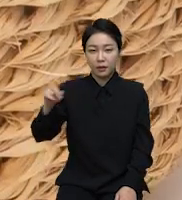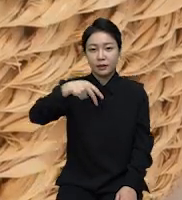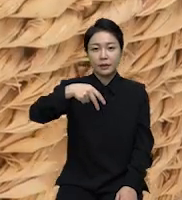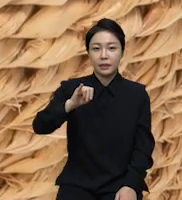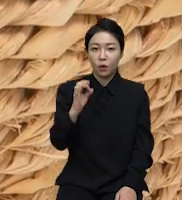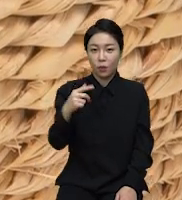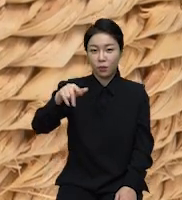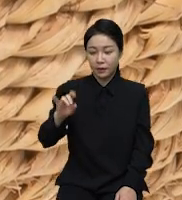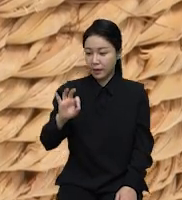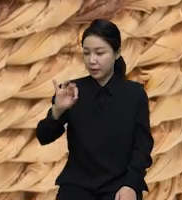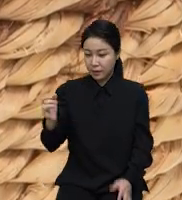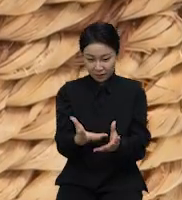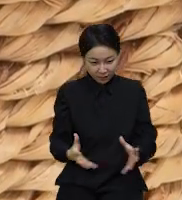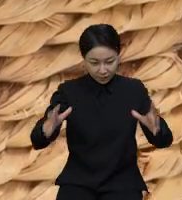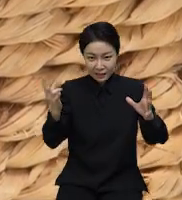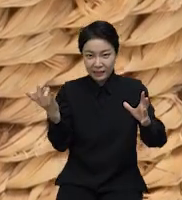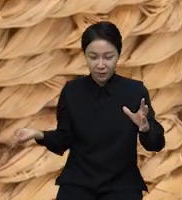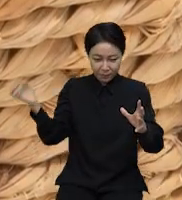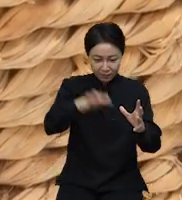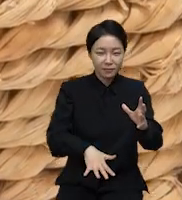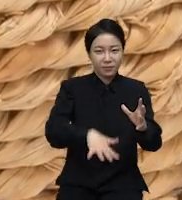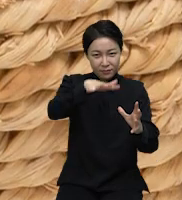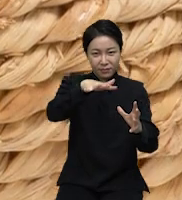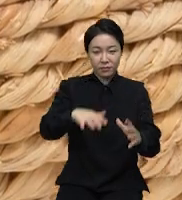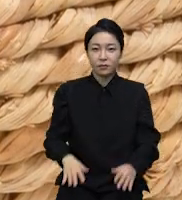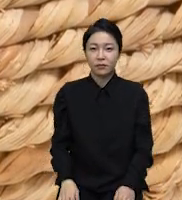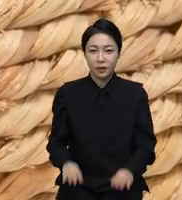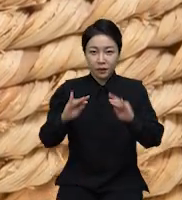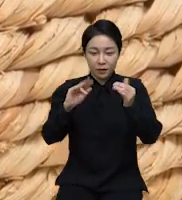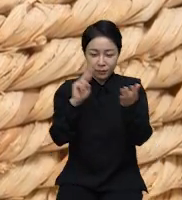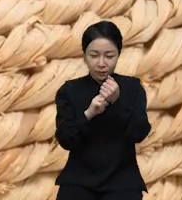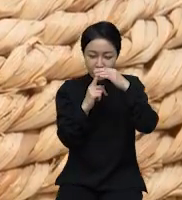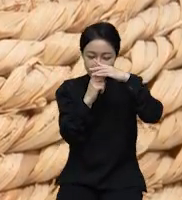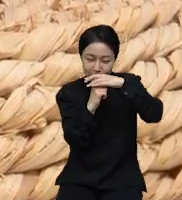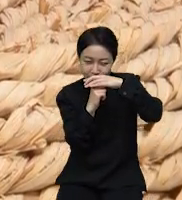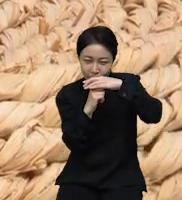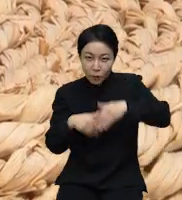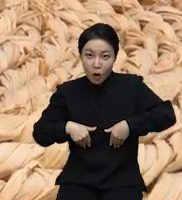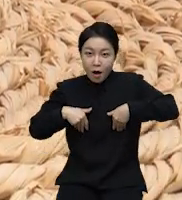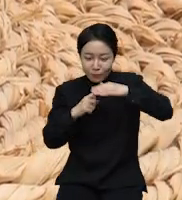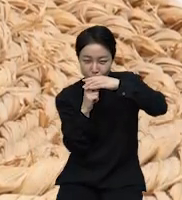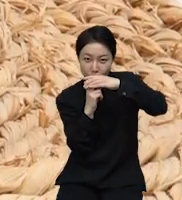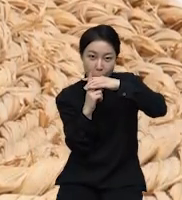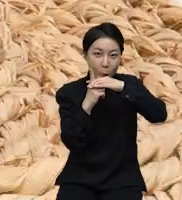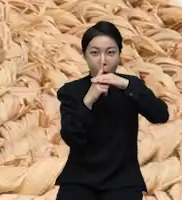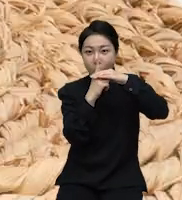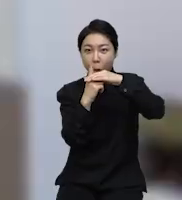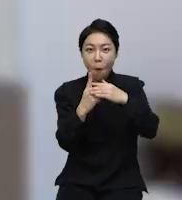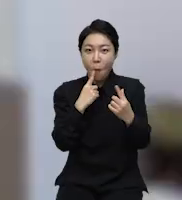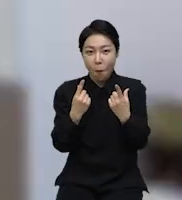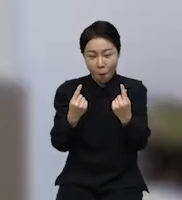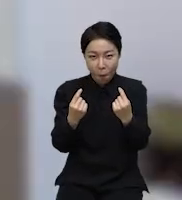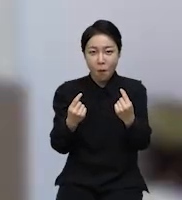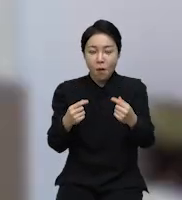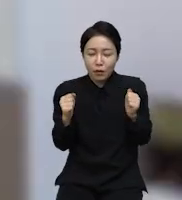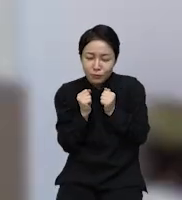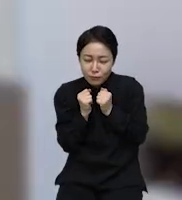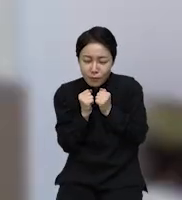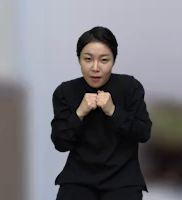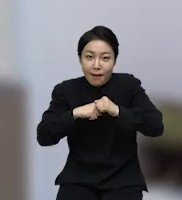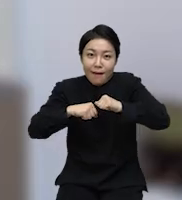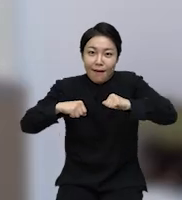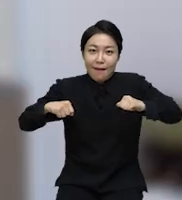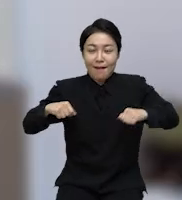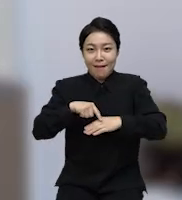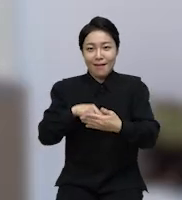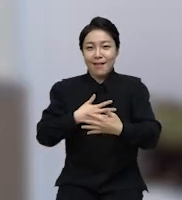망태, 씨오쟁이에 보관되었습니다. 또한 봄은 땅속에 숨쉬고 있던 생명의 싹이 움트기에 겨우내